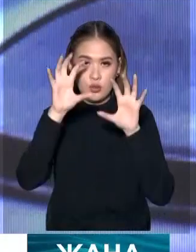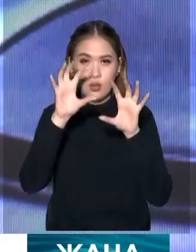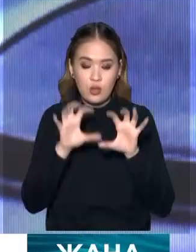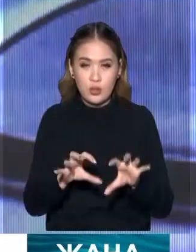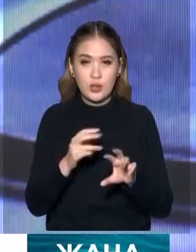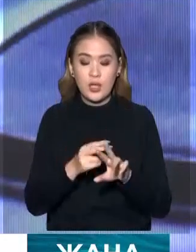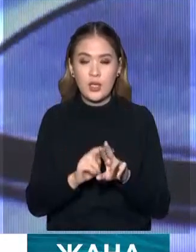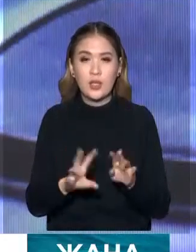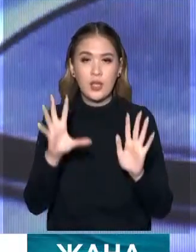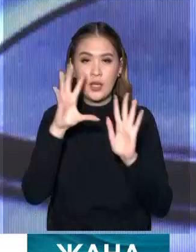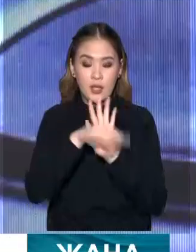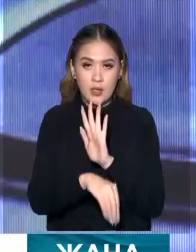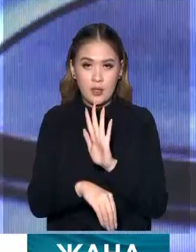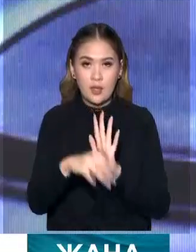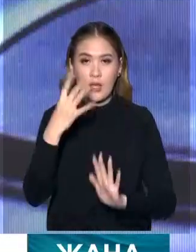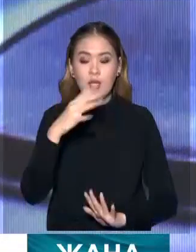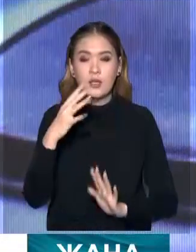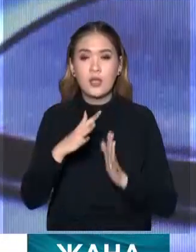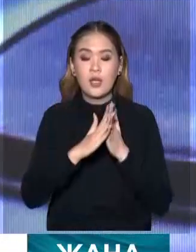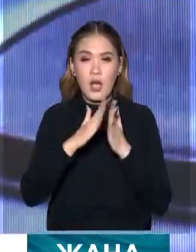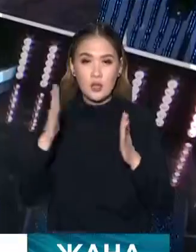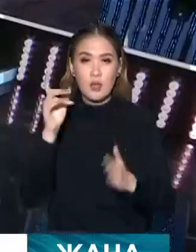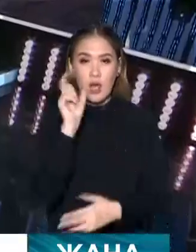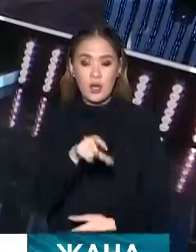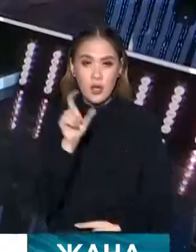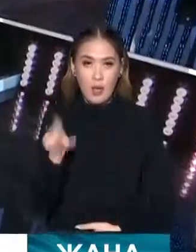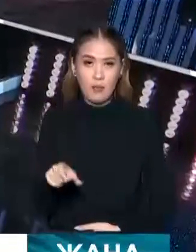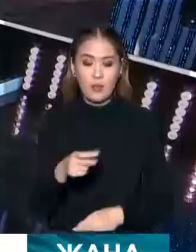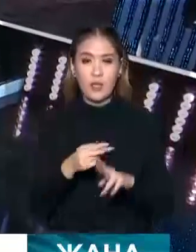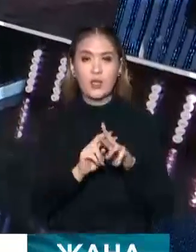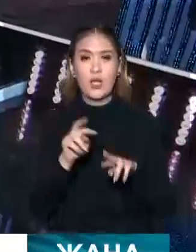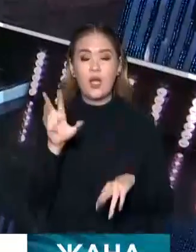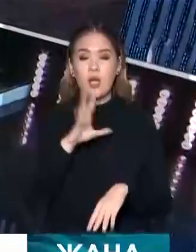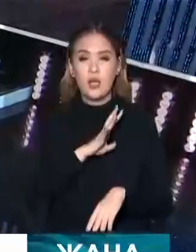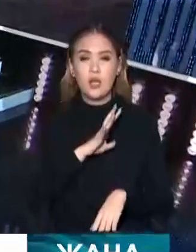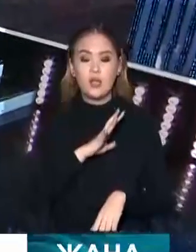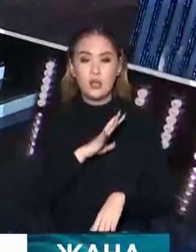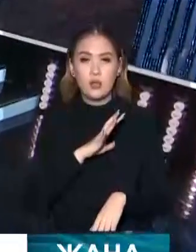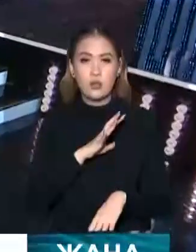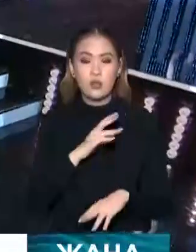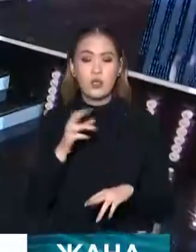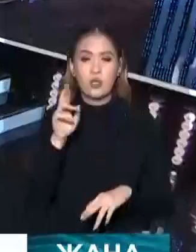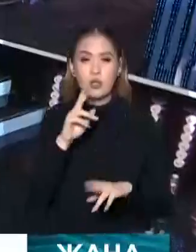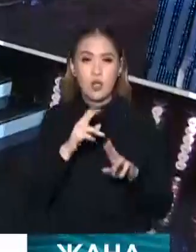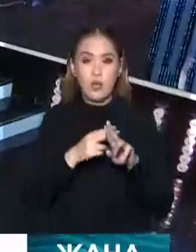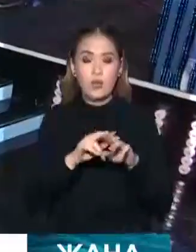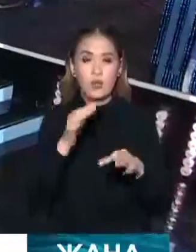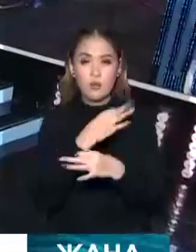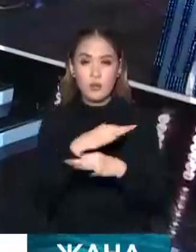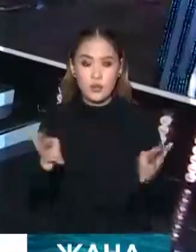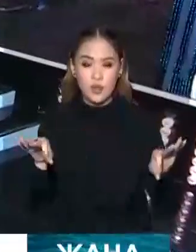енген 40-тан астам адам осы қараша айында рақымшылыққа түсіп,